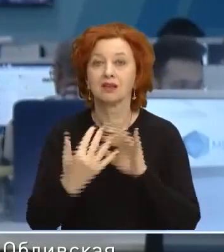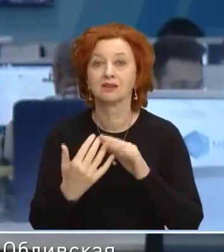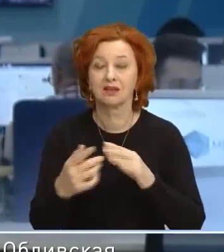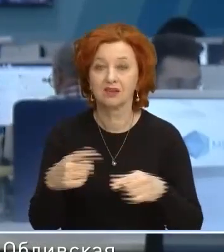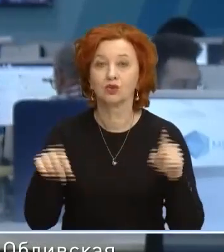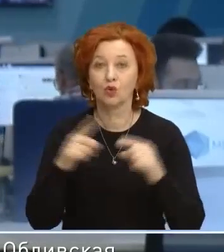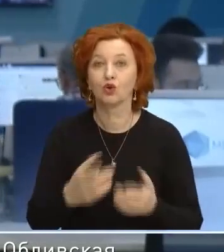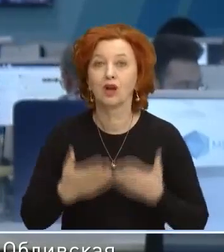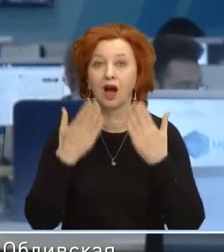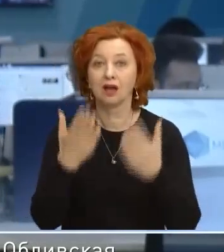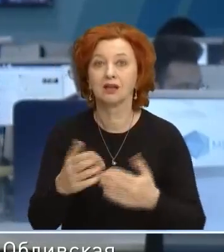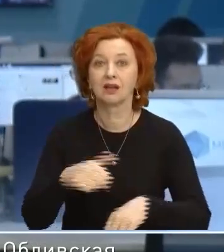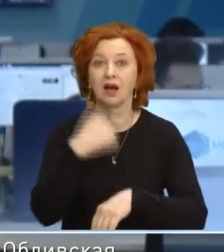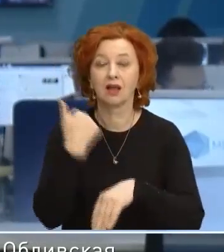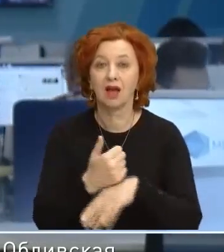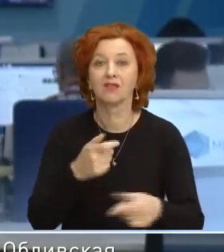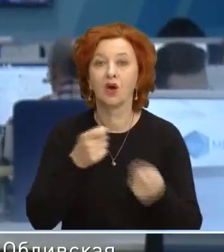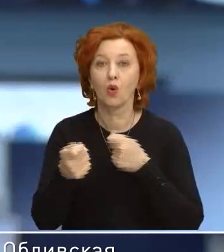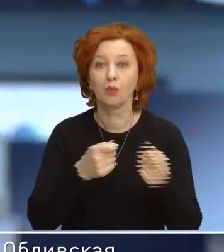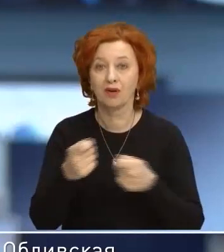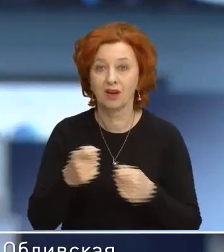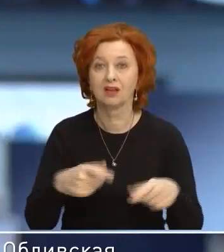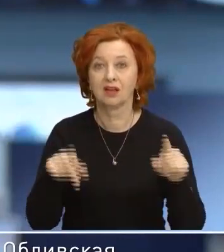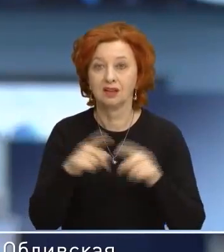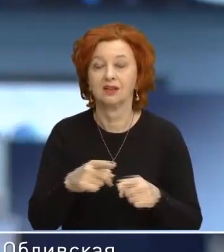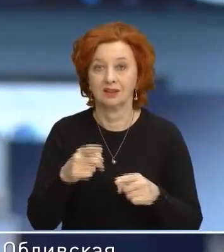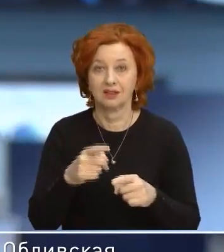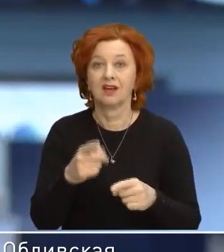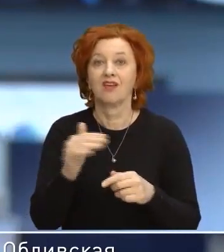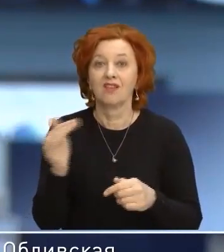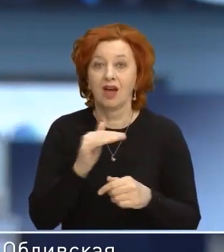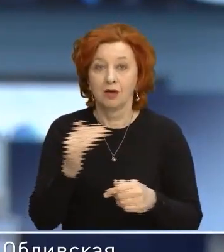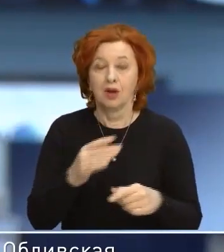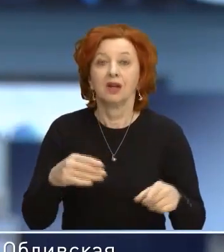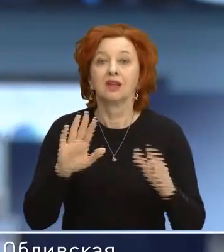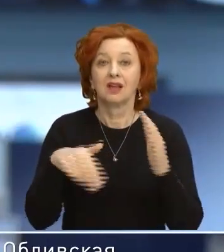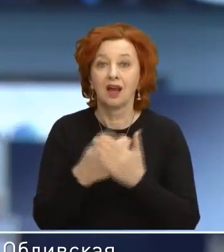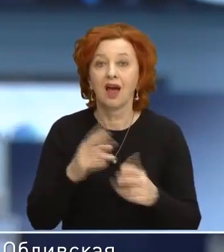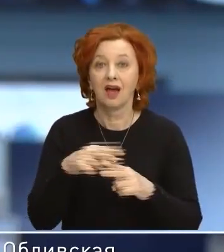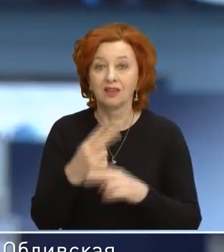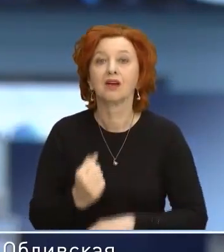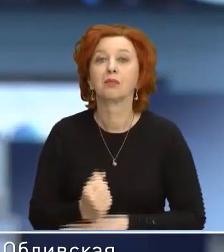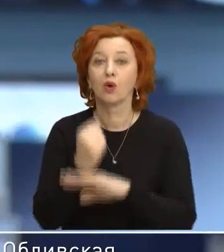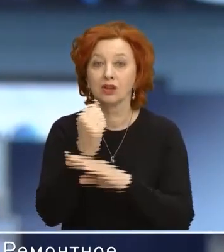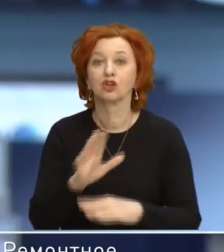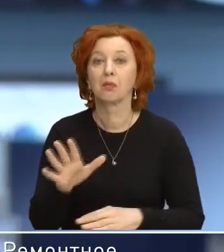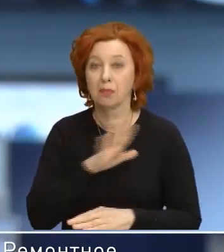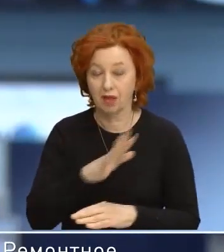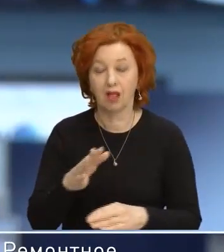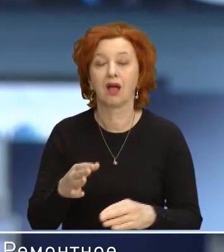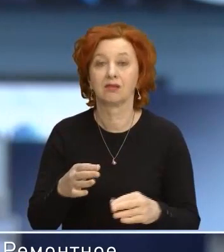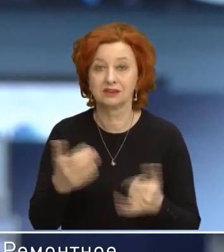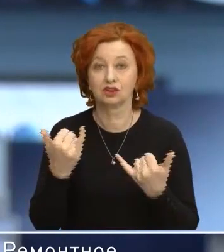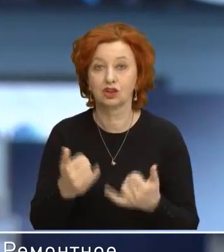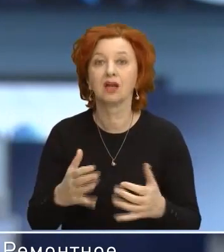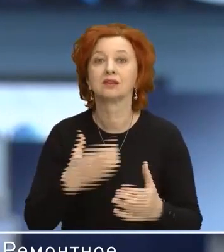страны как одному из ключевых направлений импортозамещения. Донские фермеры и до этого чувствовали поддержку государства и региона.